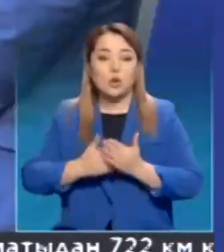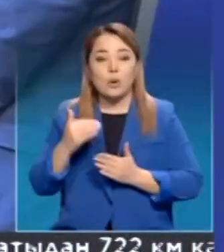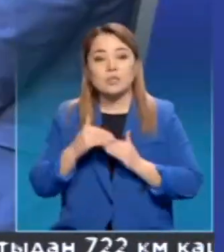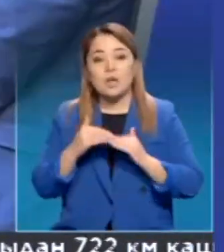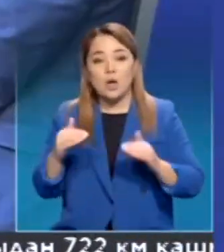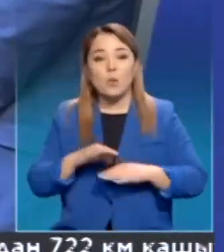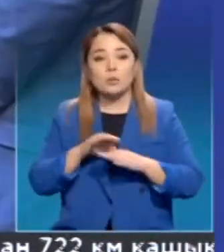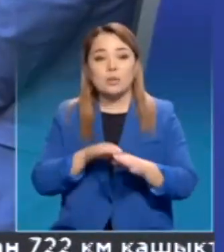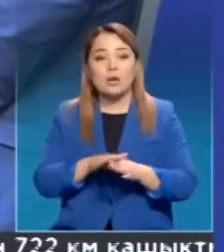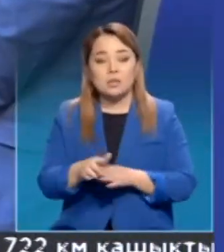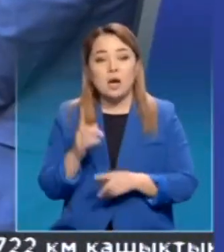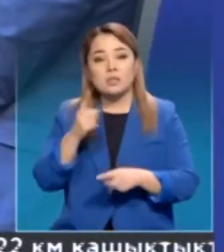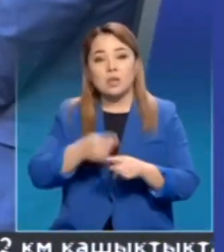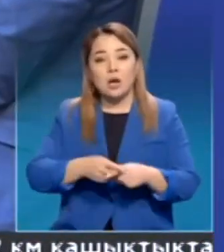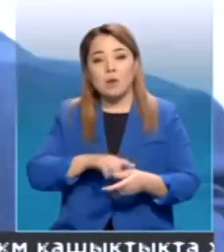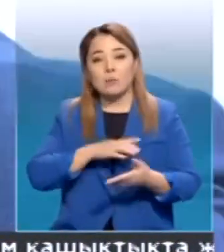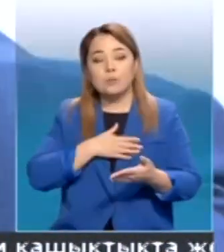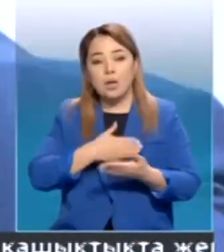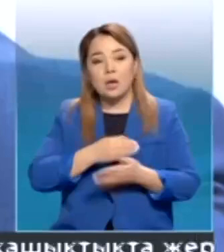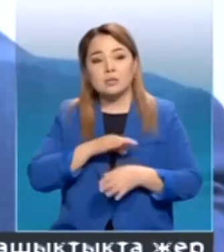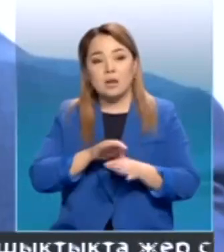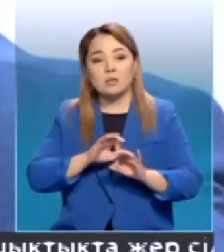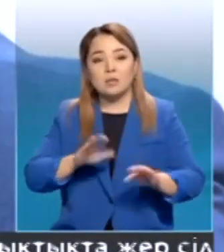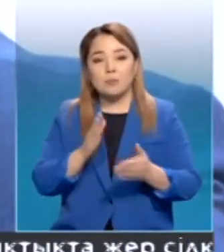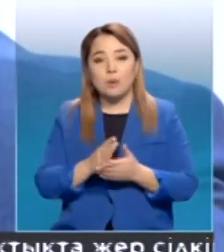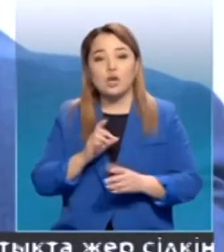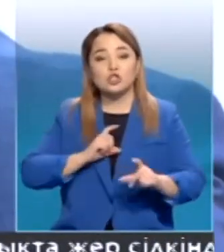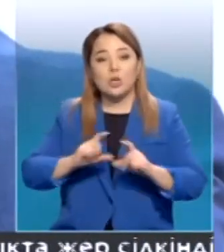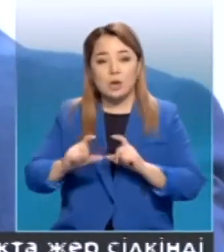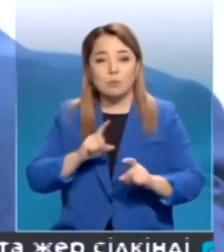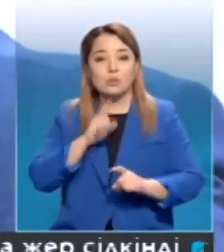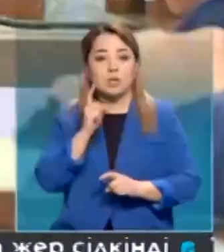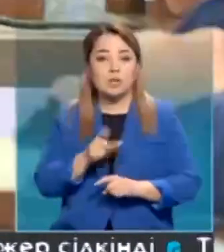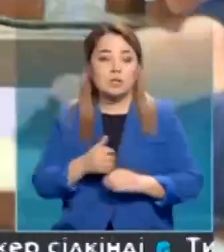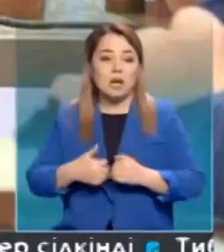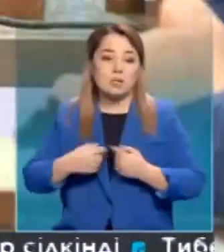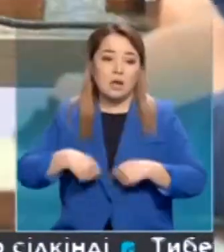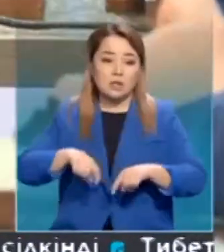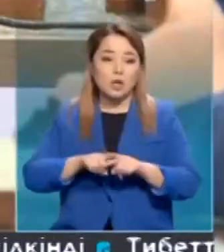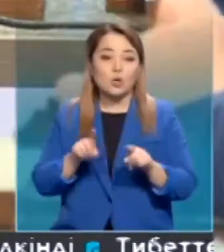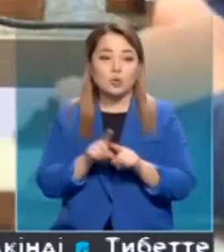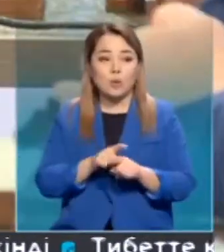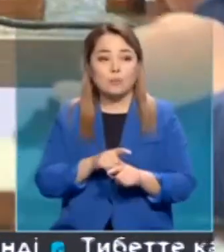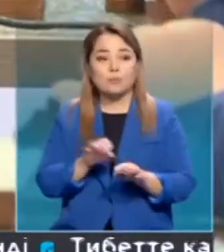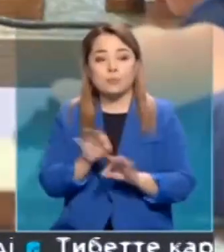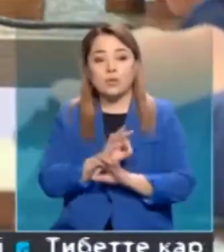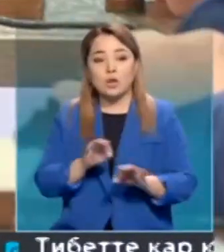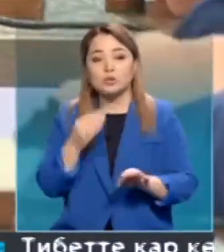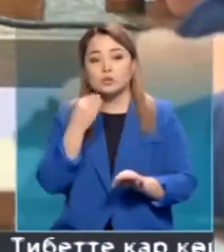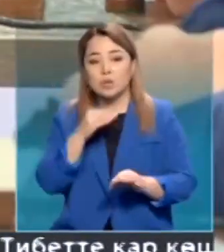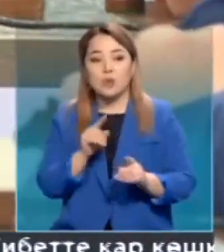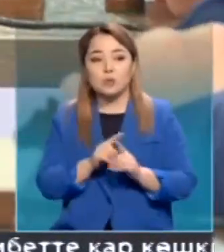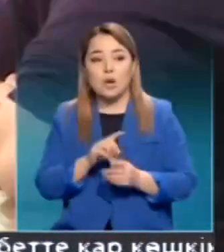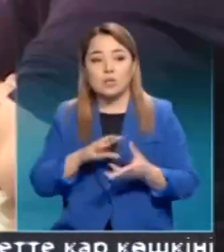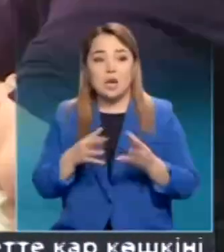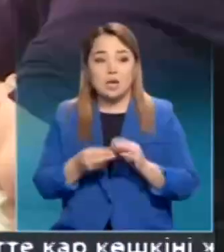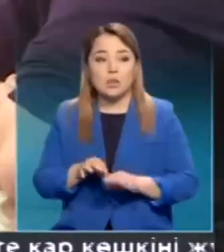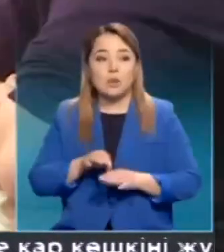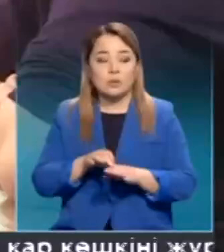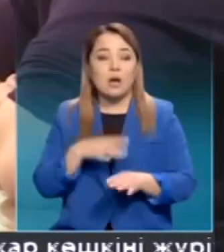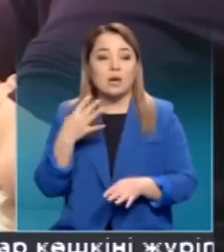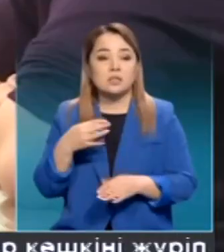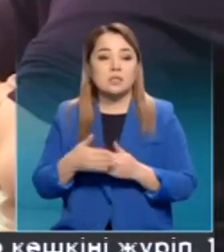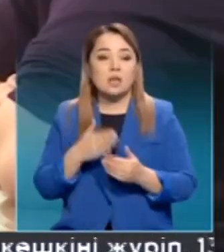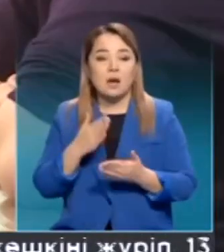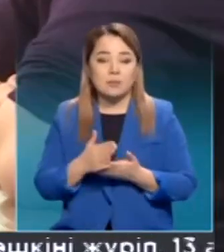деңгейде өткені оң ықпалын тигізгенін айтады. Бұдан бөлек шахматтан жасөспірімдер арасында да зор нәтижелер жетеді. 40-тан аса бала